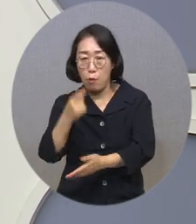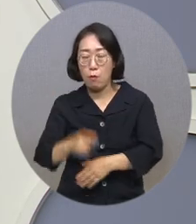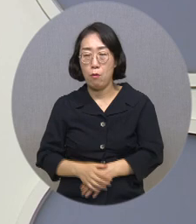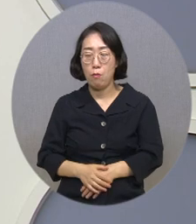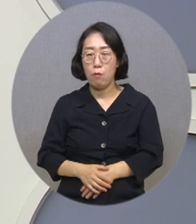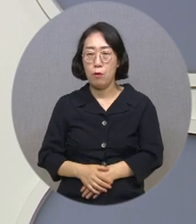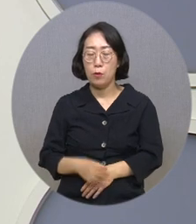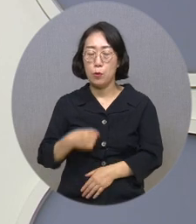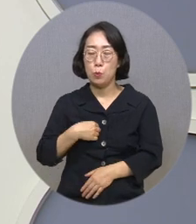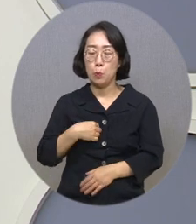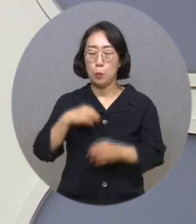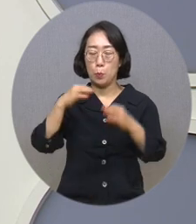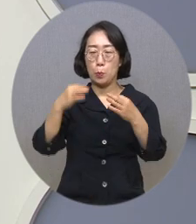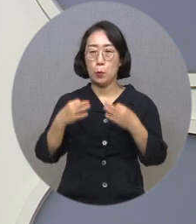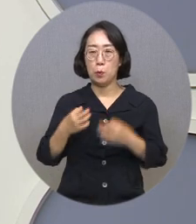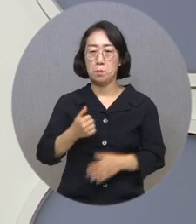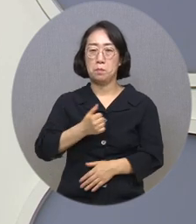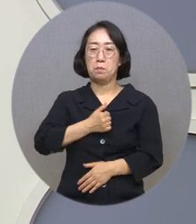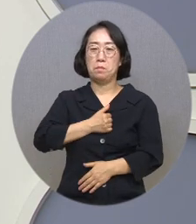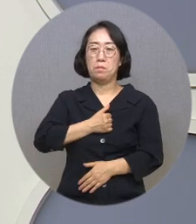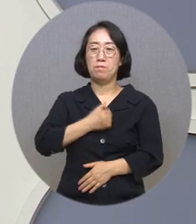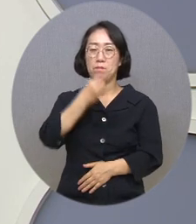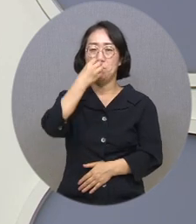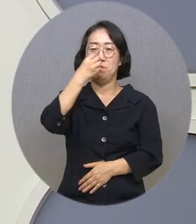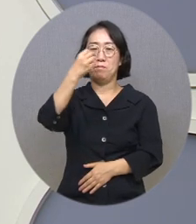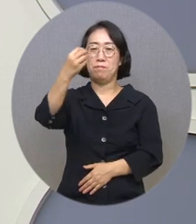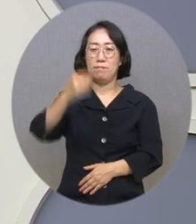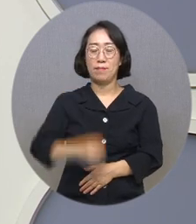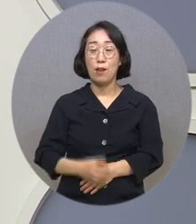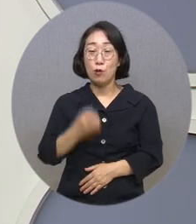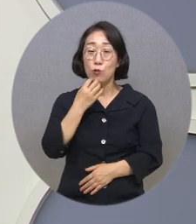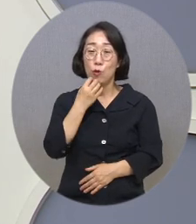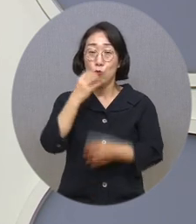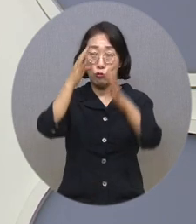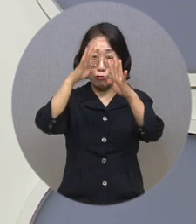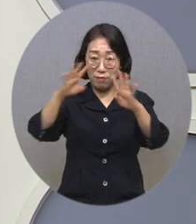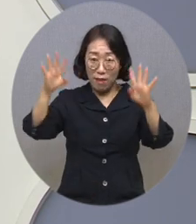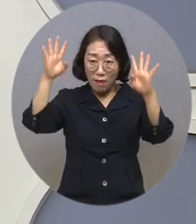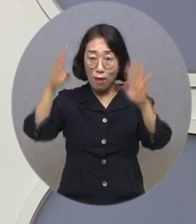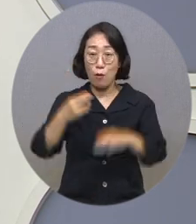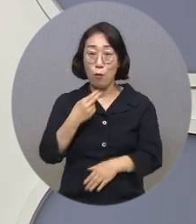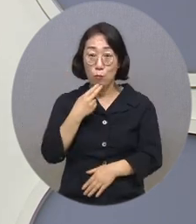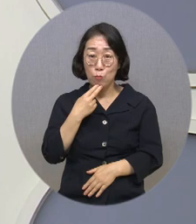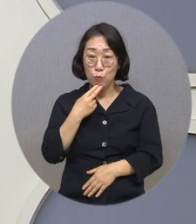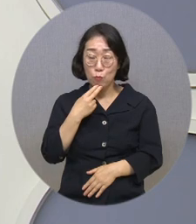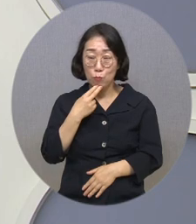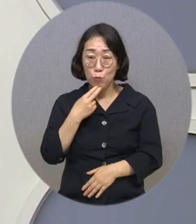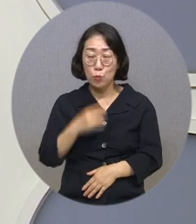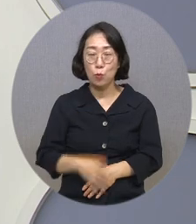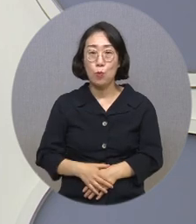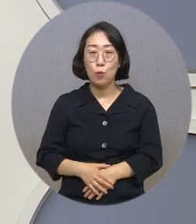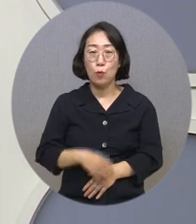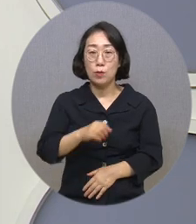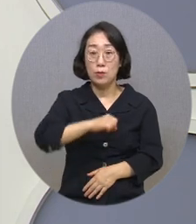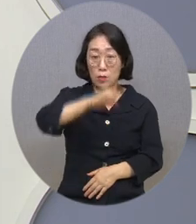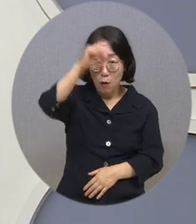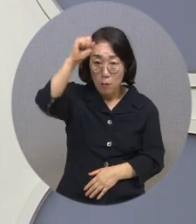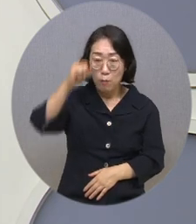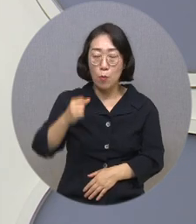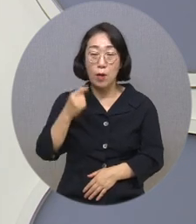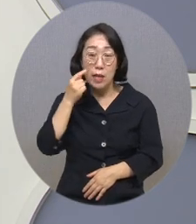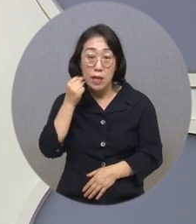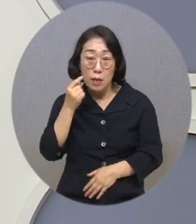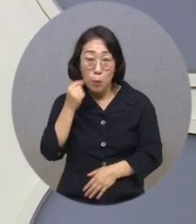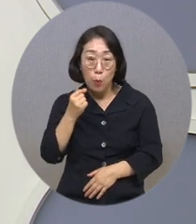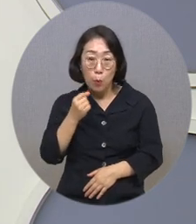좀 들어갔습니다. 아, 그때 이제 저는 서울대학도 안 나왔는데 서울대학 시험에서 합격을 해서 일본도 가게 되고 또 90년대에